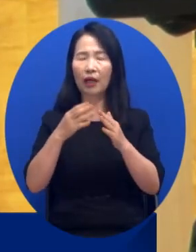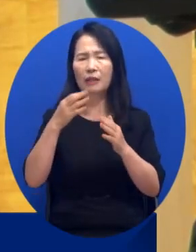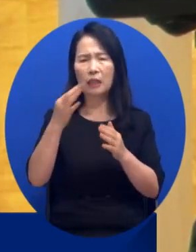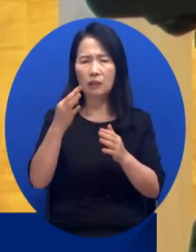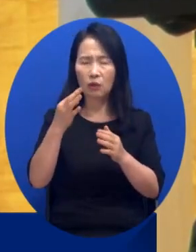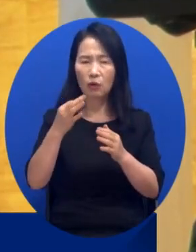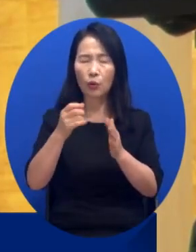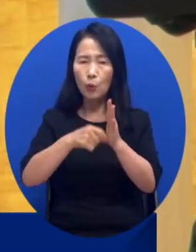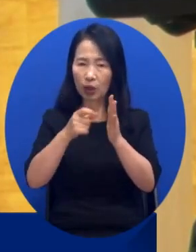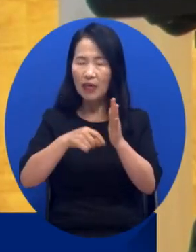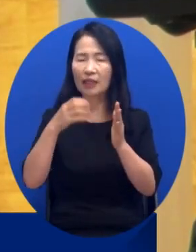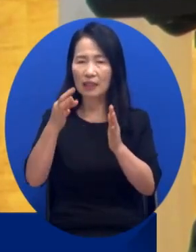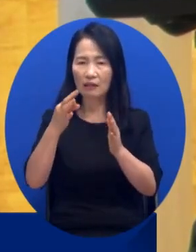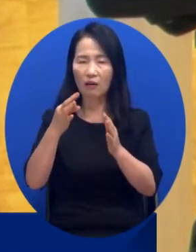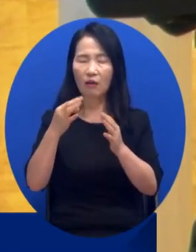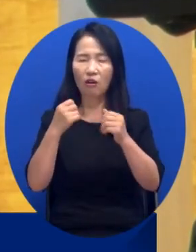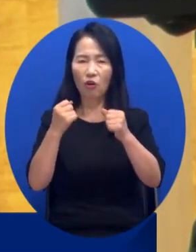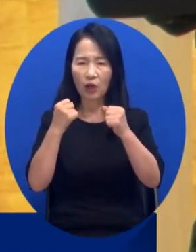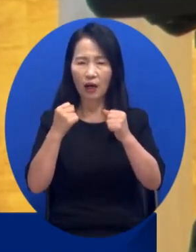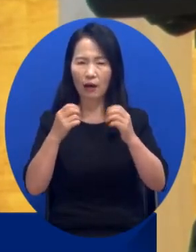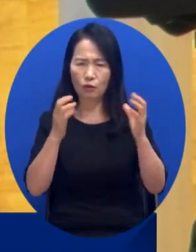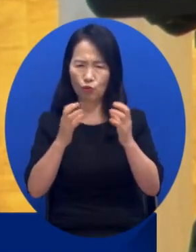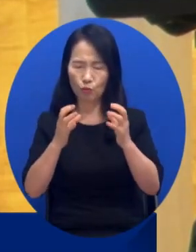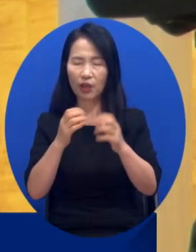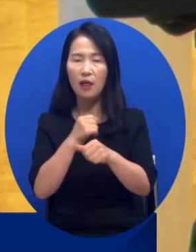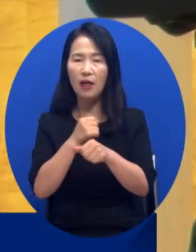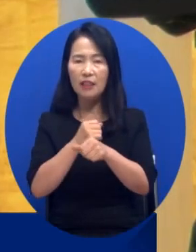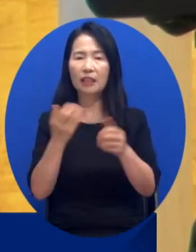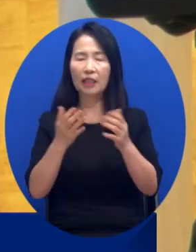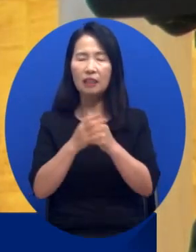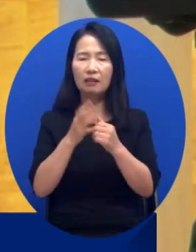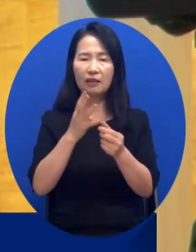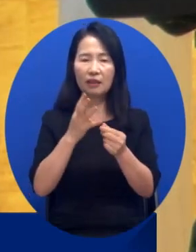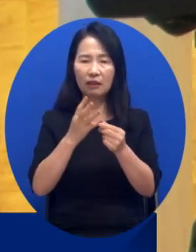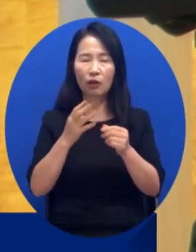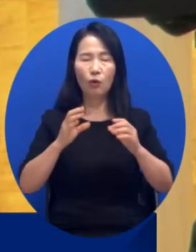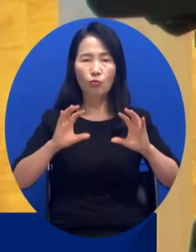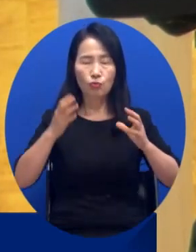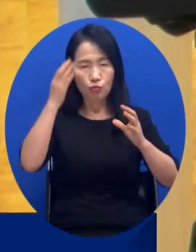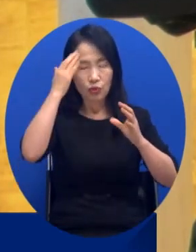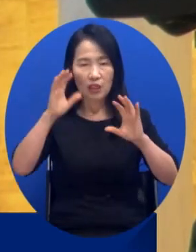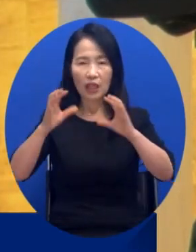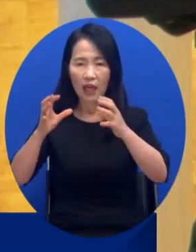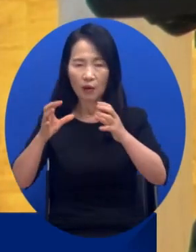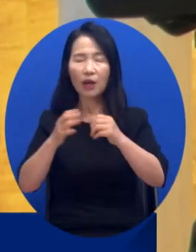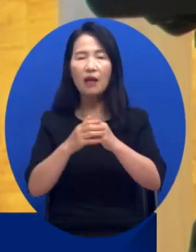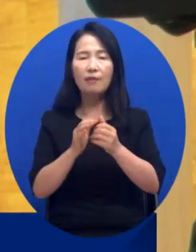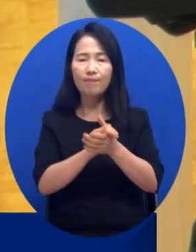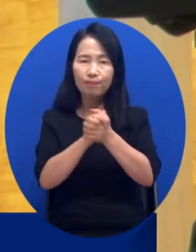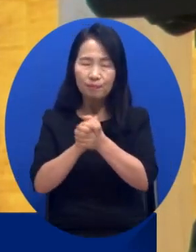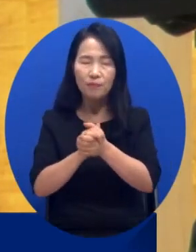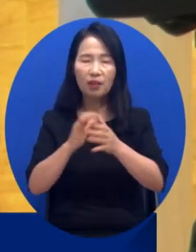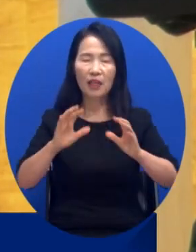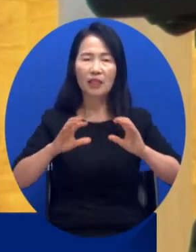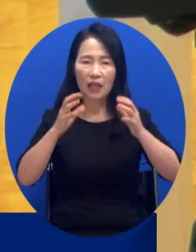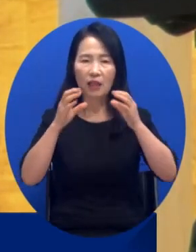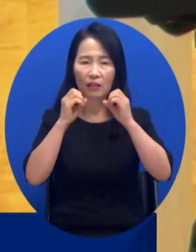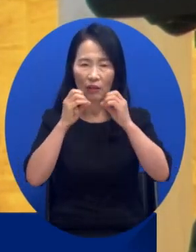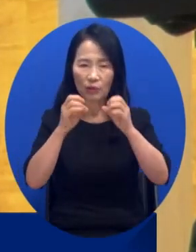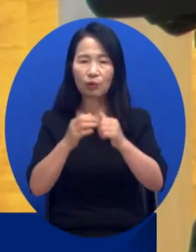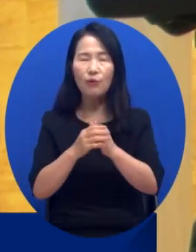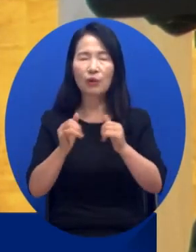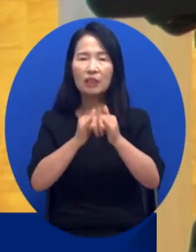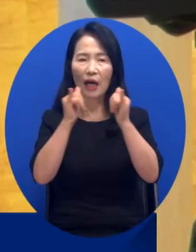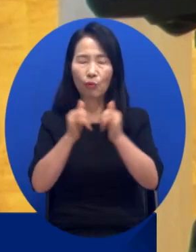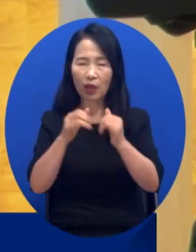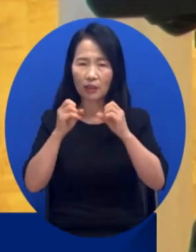건강하게 확충하는 일. 넷째, 국내외 에큐메니칼과 사회선교. 그리고 하나님의 선교를 실천하는